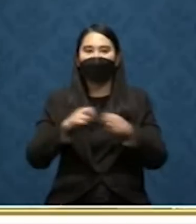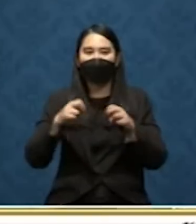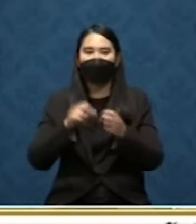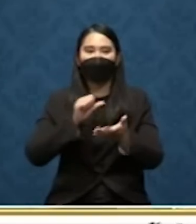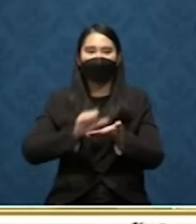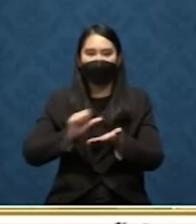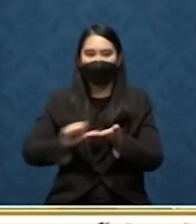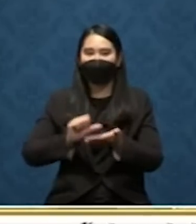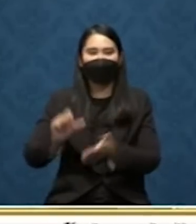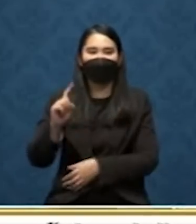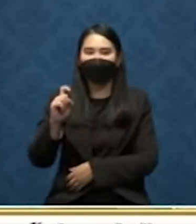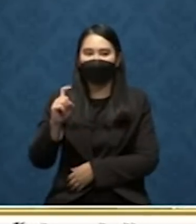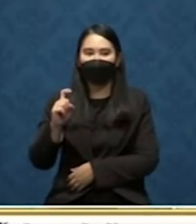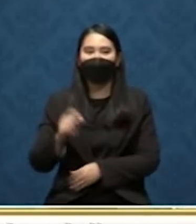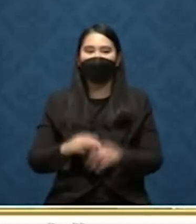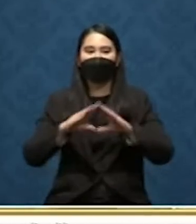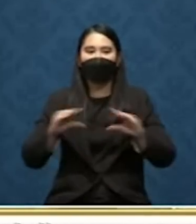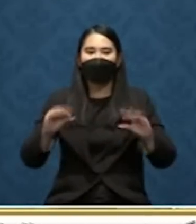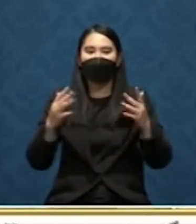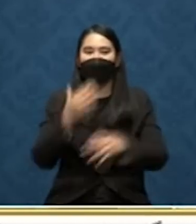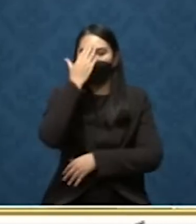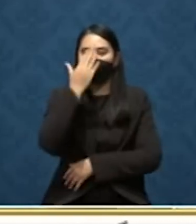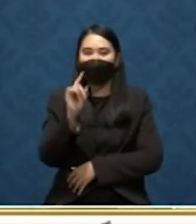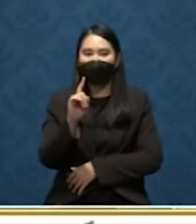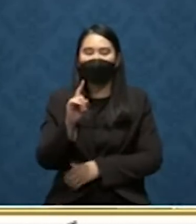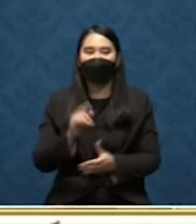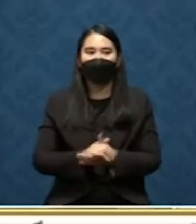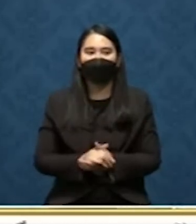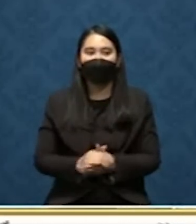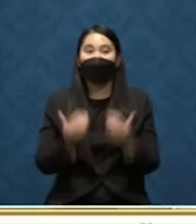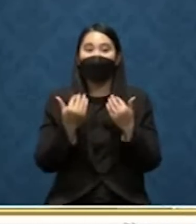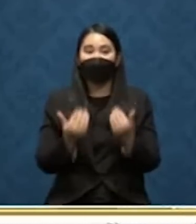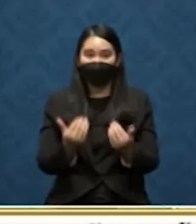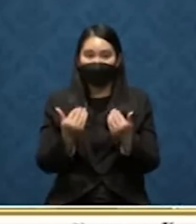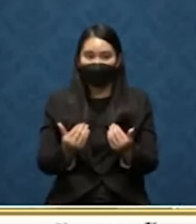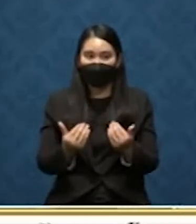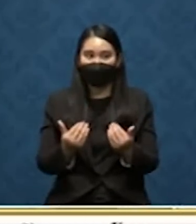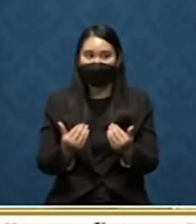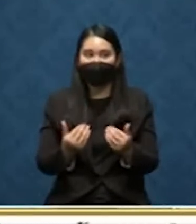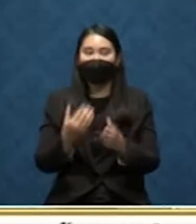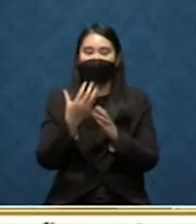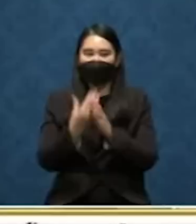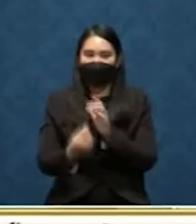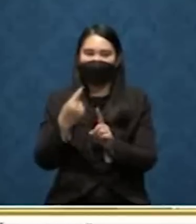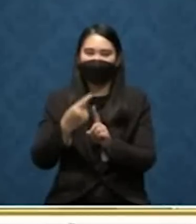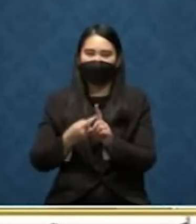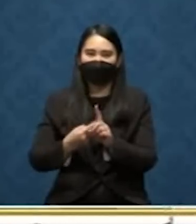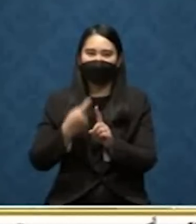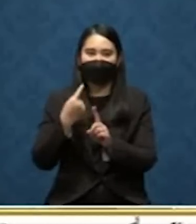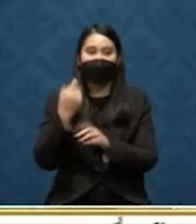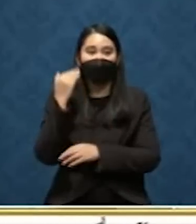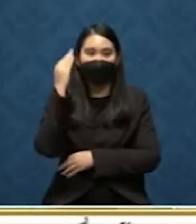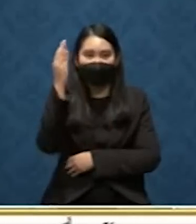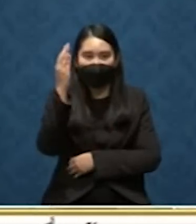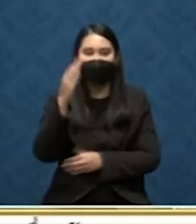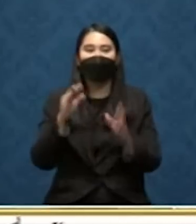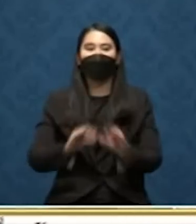ขปัญหาเห่านี้ได้เพราะฉะนั้นในช่วงหัวเลี้ยวหัวต่ออีกไม่กี่เดือนขางหน้านี้คือหมุต